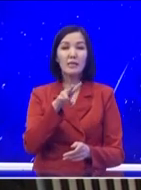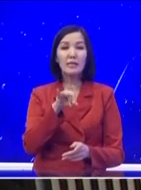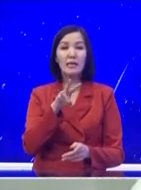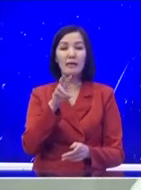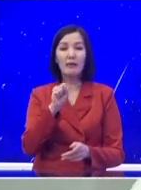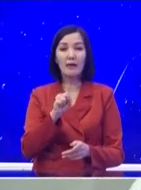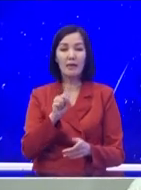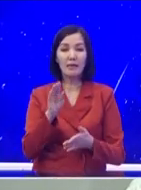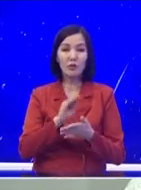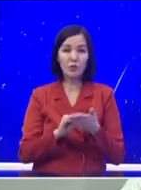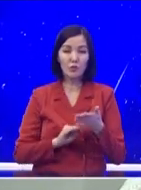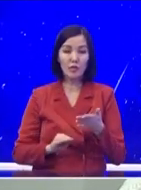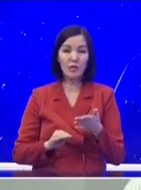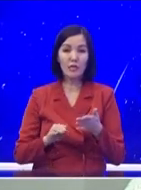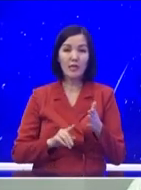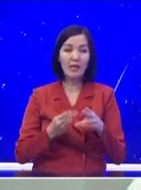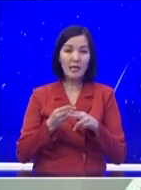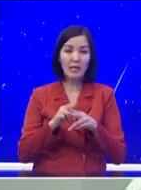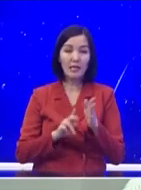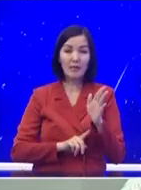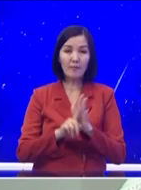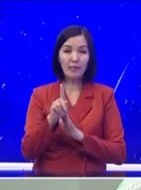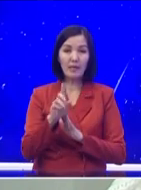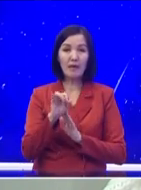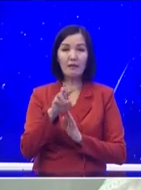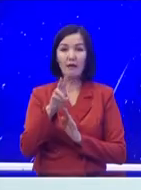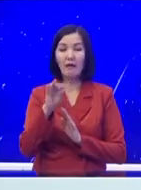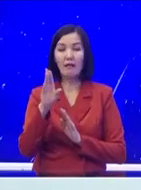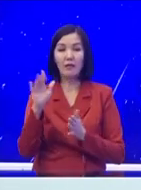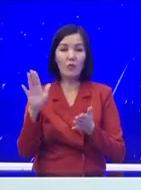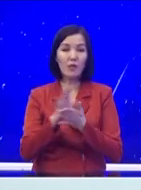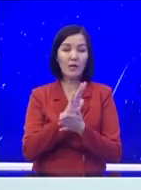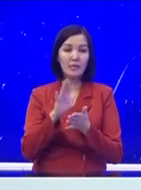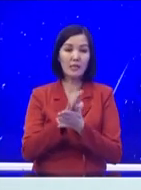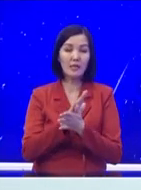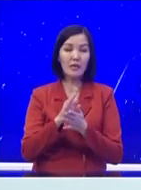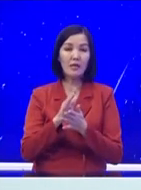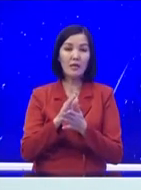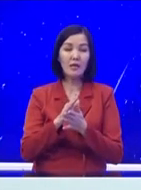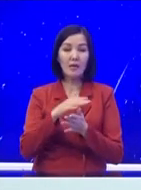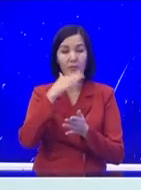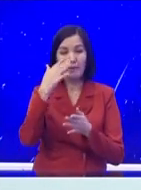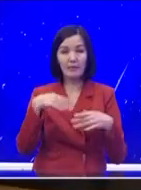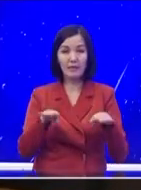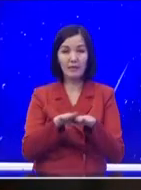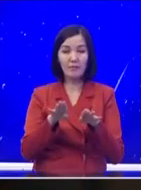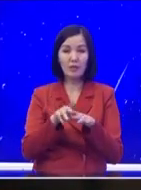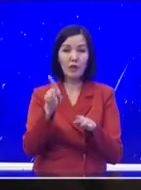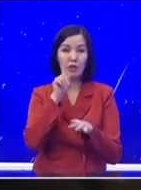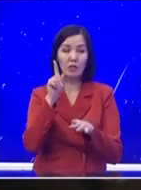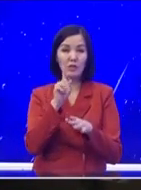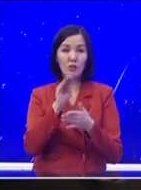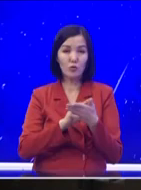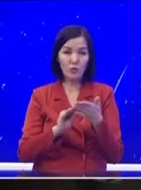Айдынғызы. Тілшілік-тіршілігін жаңа бастаған жас маманға Алатаудың бергені де, берері де көп. Әке жолын қуып жастайынан осы